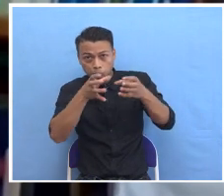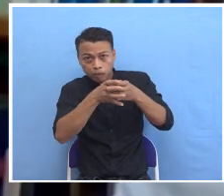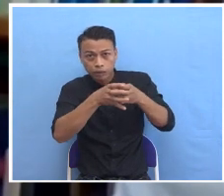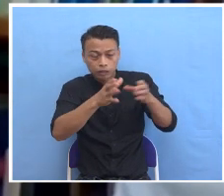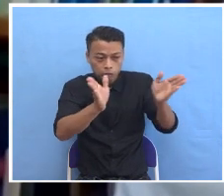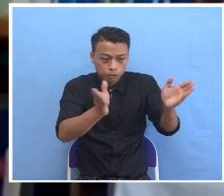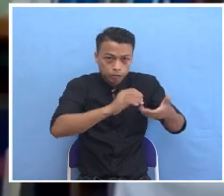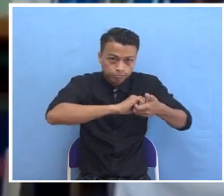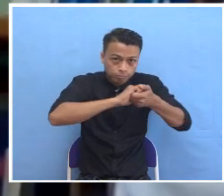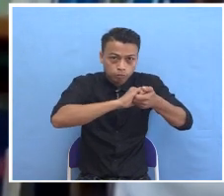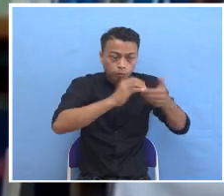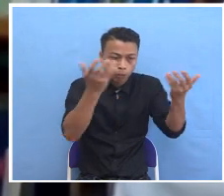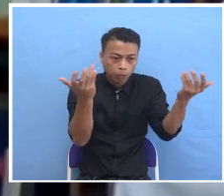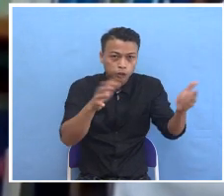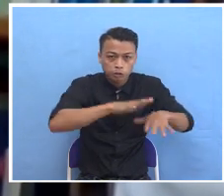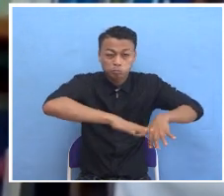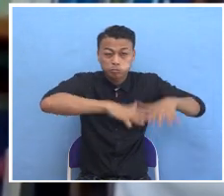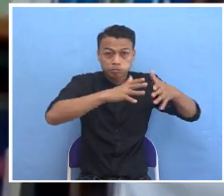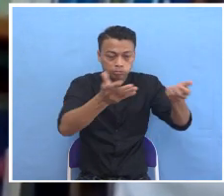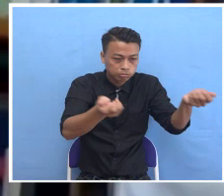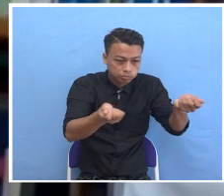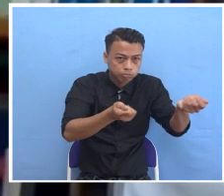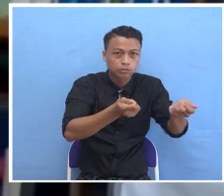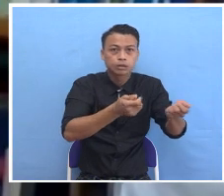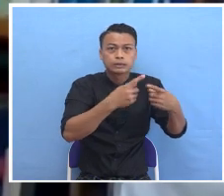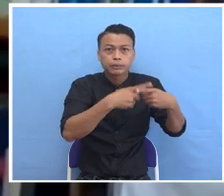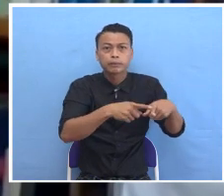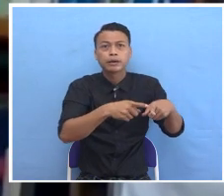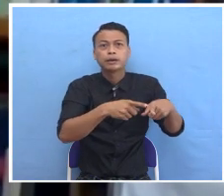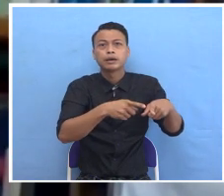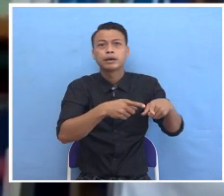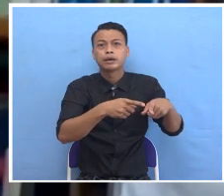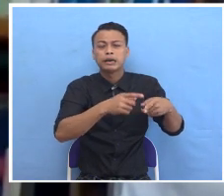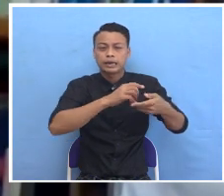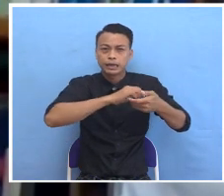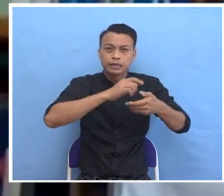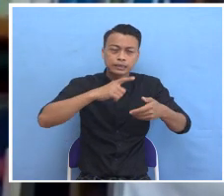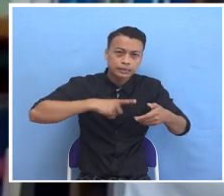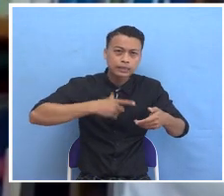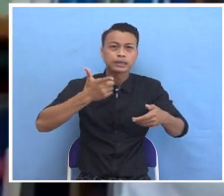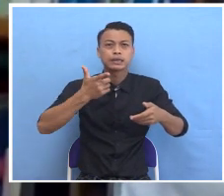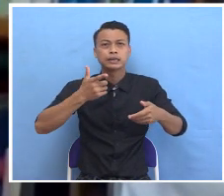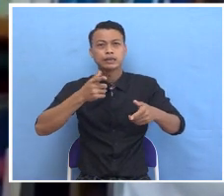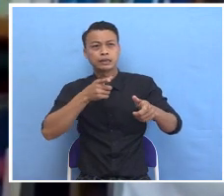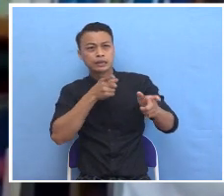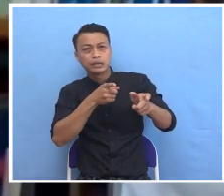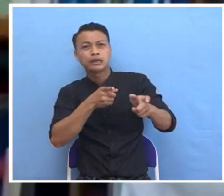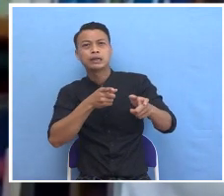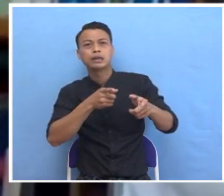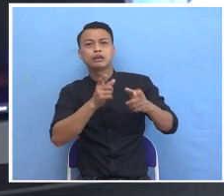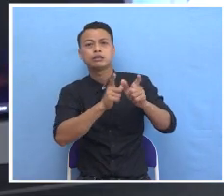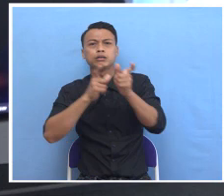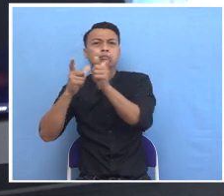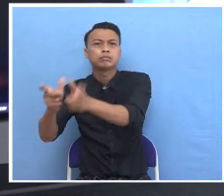စစ်နိုင်တိုက်ရေးအိမ်မက်တွေကိုသိမ့်မစွန့်လွတ်နိုင်တဲ့အတွက်ကက်ဘေးကိုလည်းဟုတ်တိမတိမကြော်နိုင်ပြီးတော့ပြည်ဝင်စ